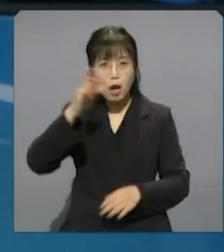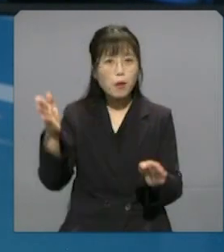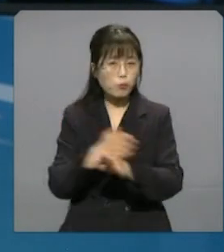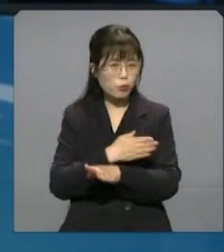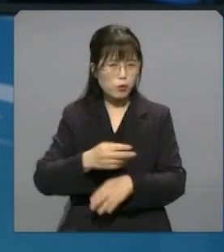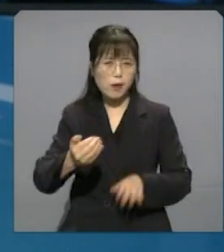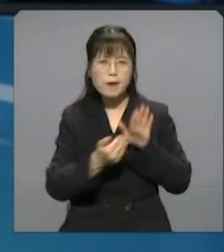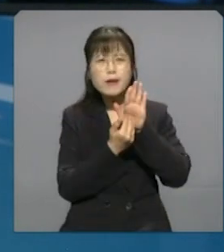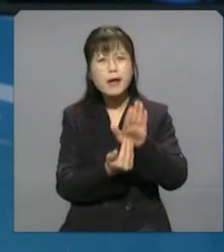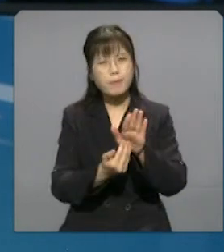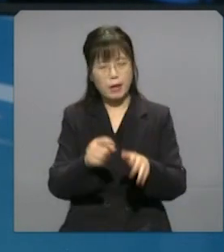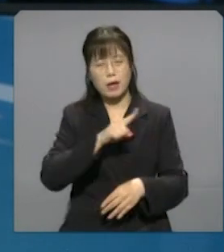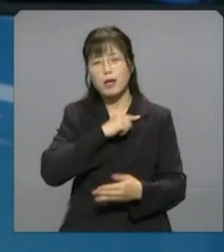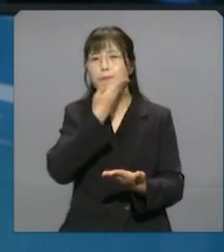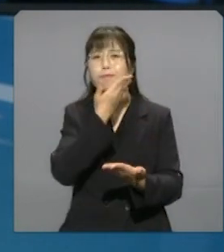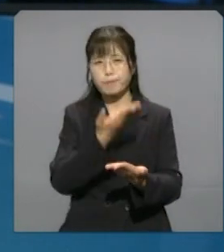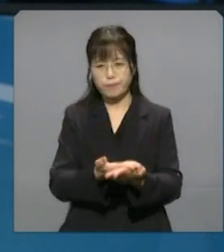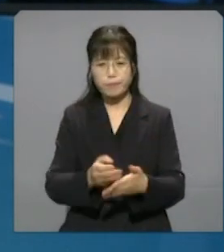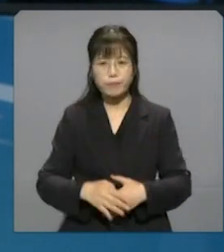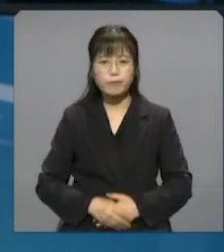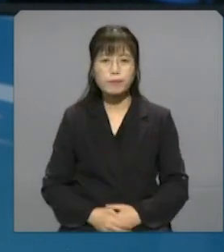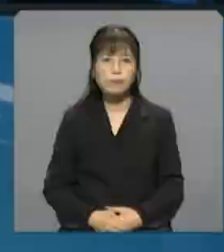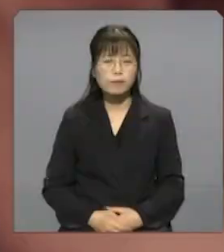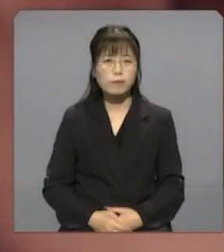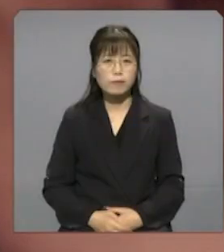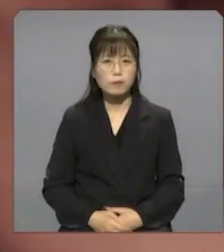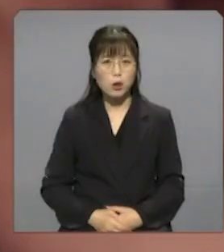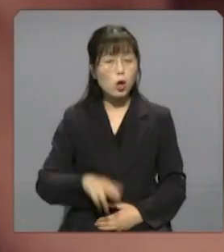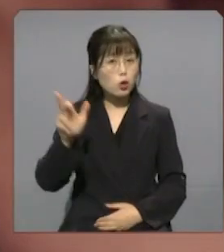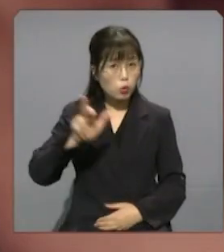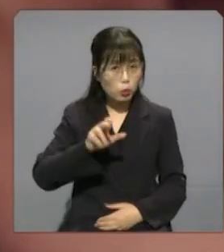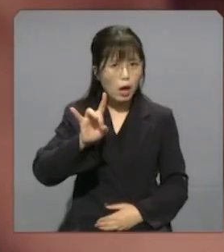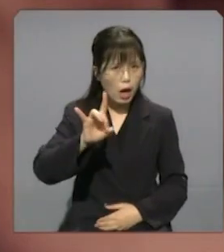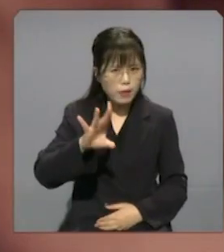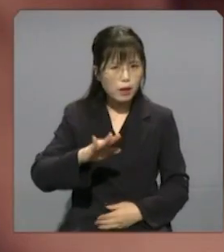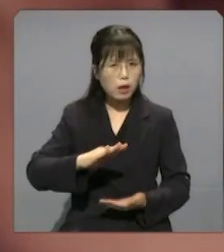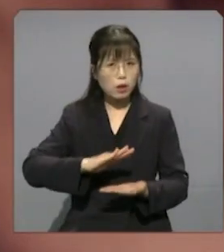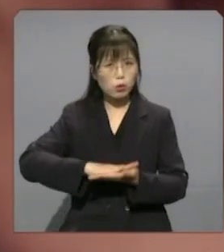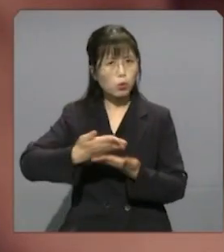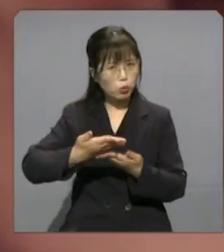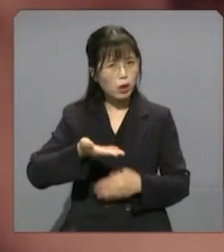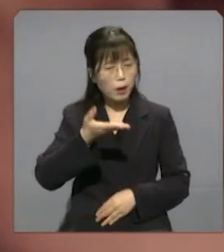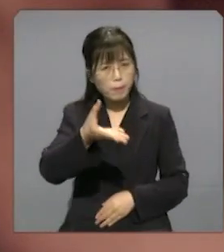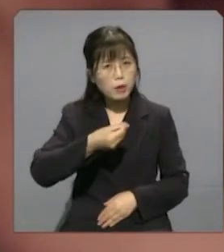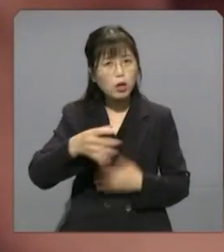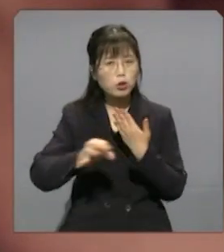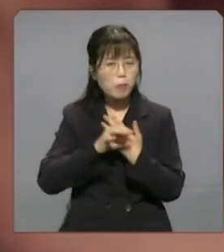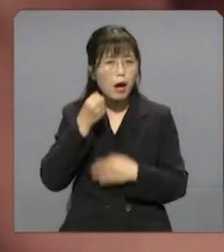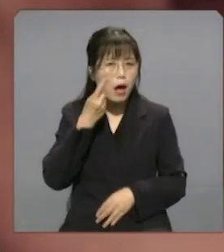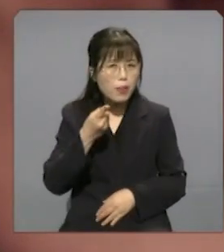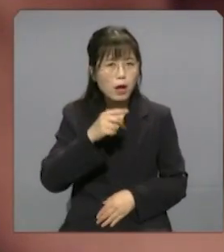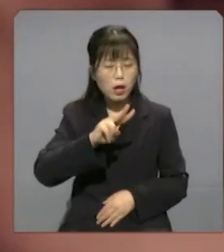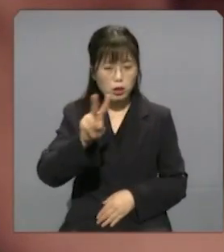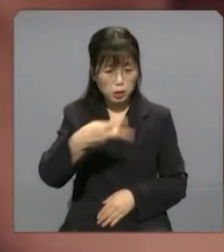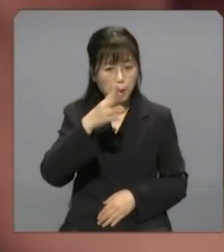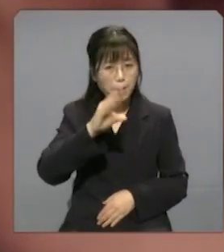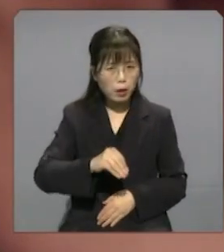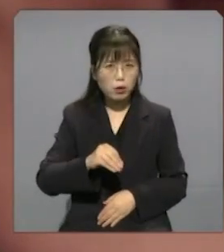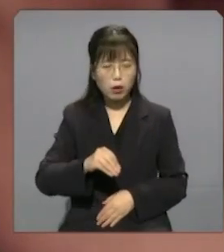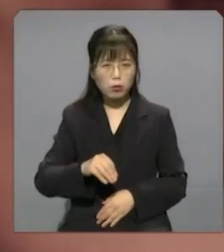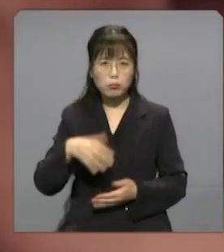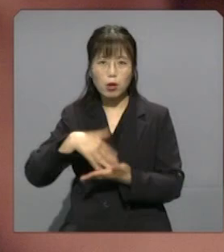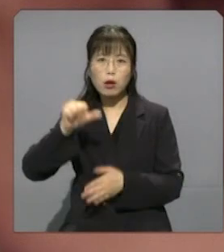예방을 하는게 가장 중요하다고 볼 수 있습니다 통장 한계를 빌려주면 매달 200만원씩 만약에 5개를 빌려준다면